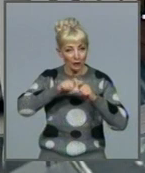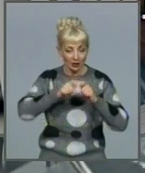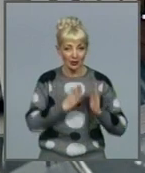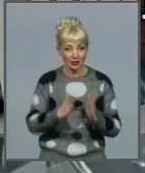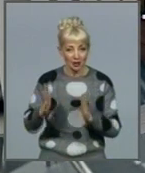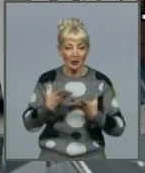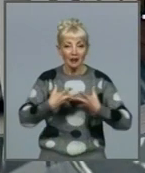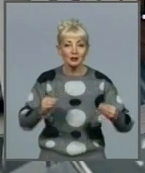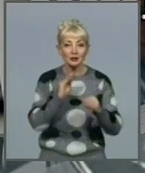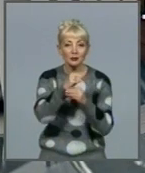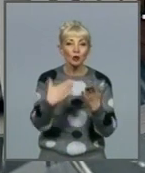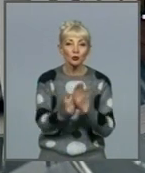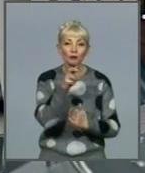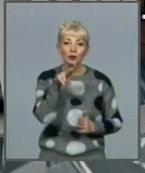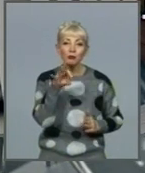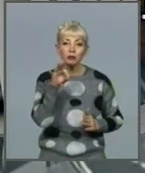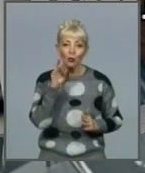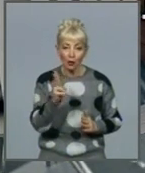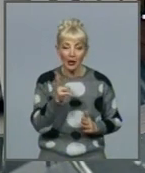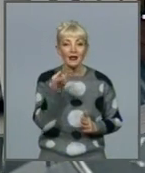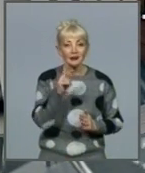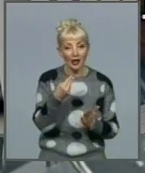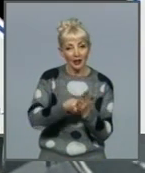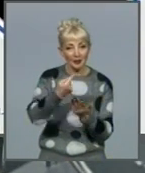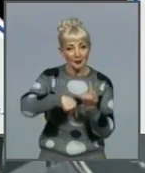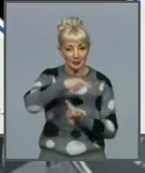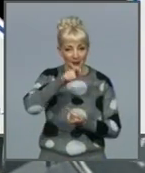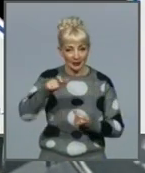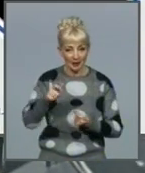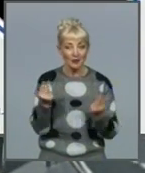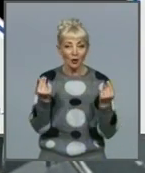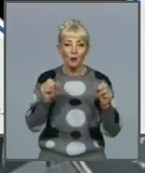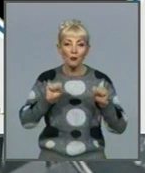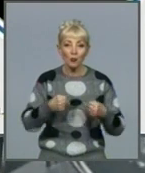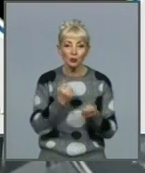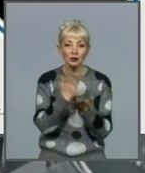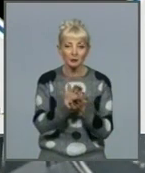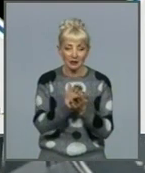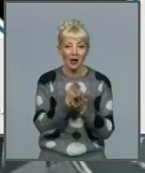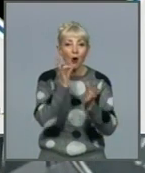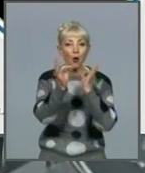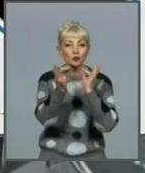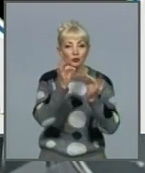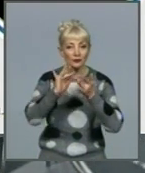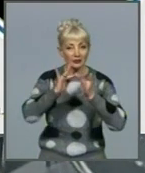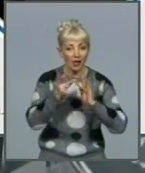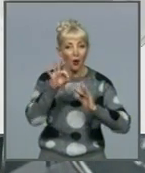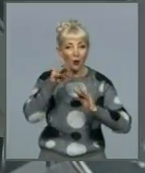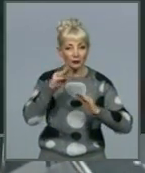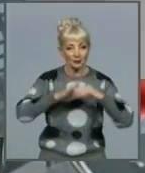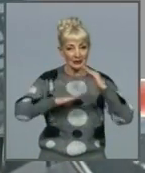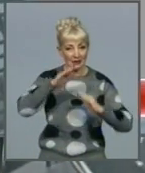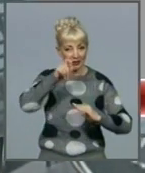– консалтинг-зона для підприємців. Комерсанти зможуть отримати онлайн-консультацію від фахівців за допомогою відеозв'язку.